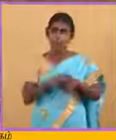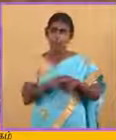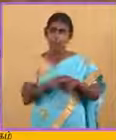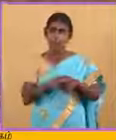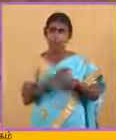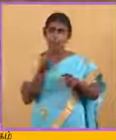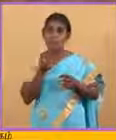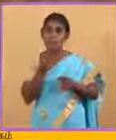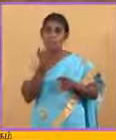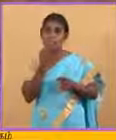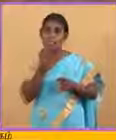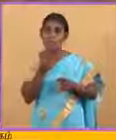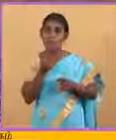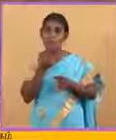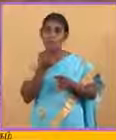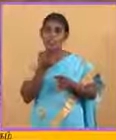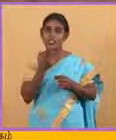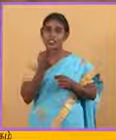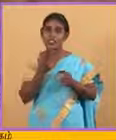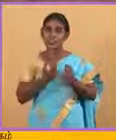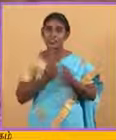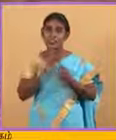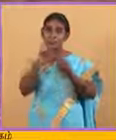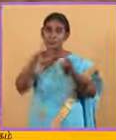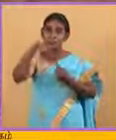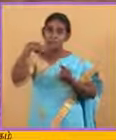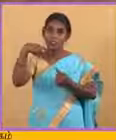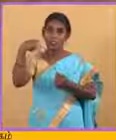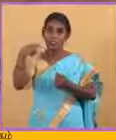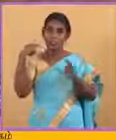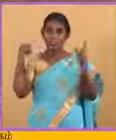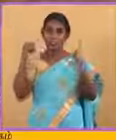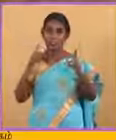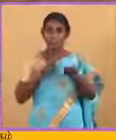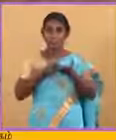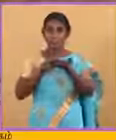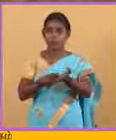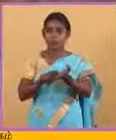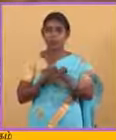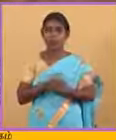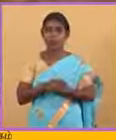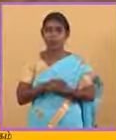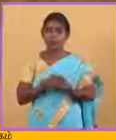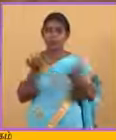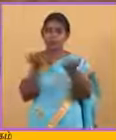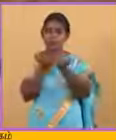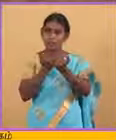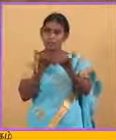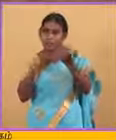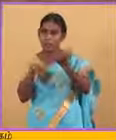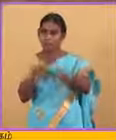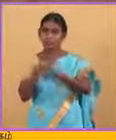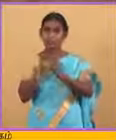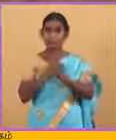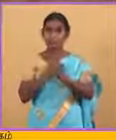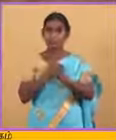கொடுத்தவர். முல்லை கொடிக்கு எப்படி தேர் கொடுத்தார் என்றால், காட்டு வளம் காண்பதற்காக காட்டுக்குள்ளே சென்றார், கானகம் சென்றார்.